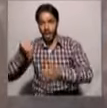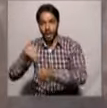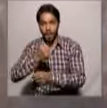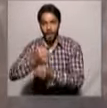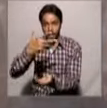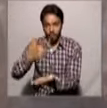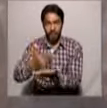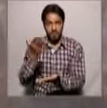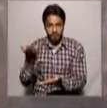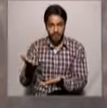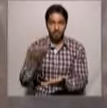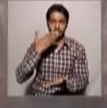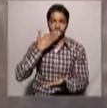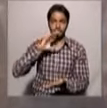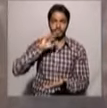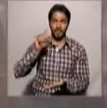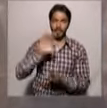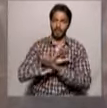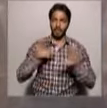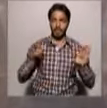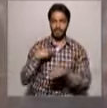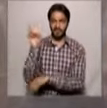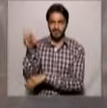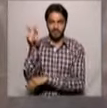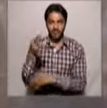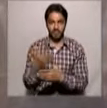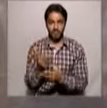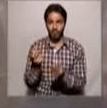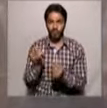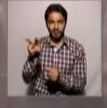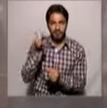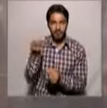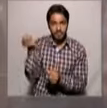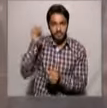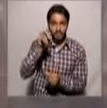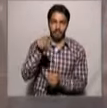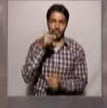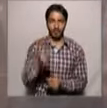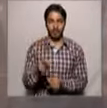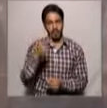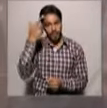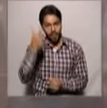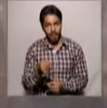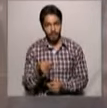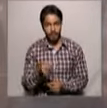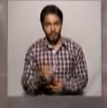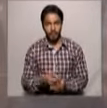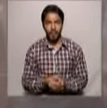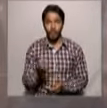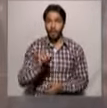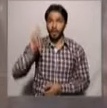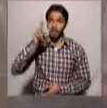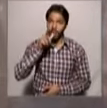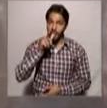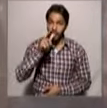ومعلوما. فأكل المال بعيدا عن هذا الوجه المشروع أكل بالباطل، وقد نهانا ربنا عز وجل أن نأكل